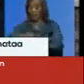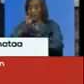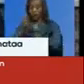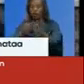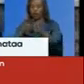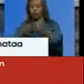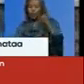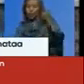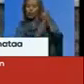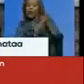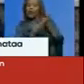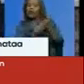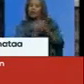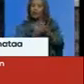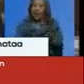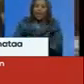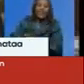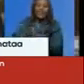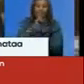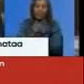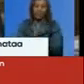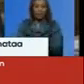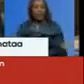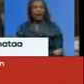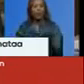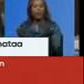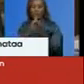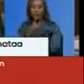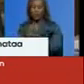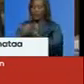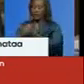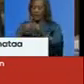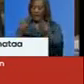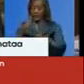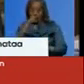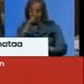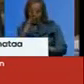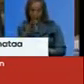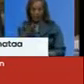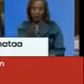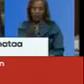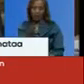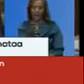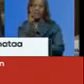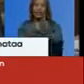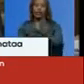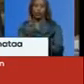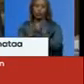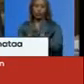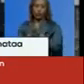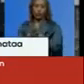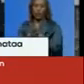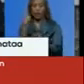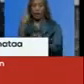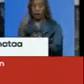እንዲሁም ቁጠባንና ኢንቨስትመንትን ለማበረታታት፣ የሥራ ዕድል ለመፍጠር፣ የህዝቡን የነፍስ ወከፍ